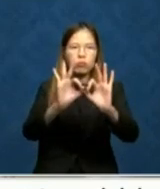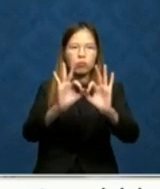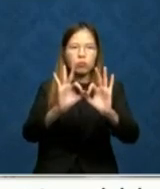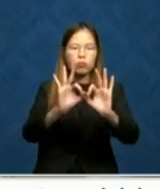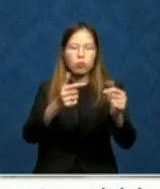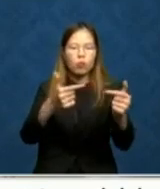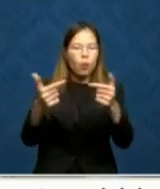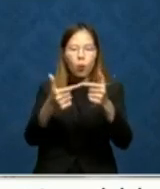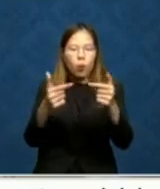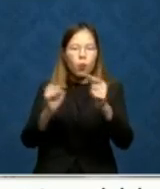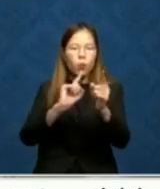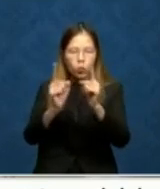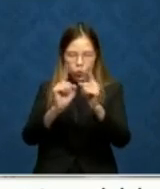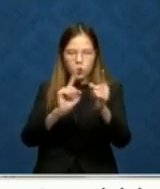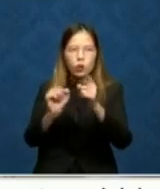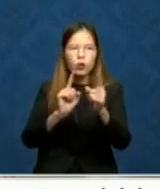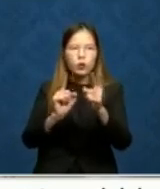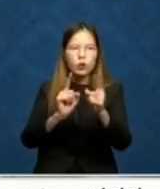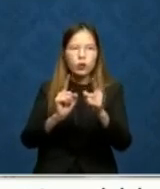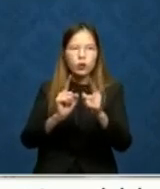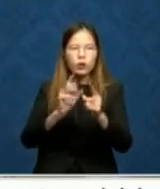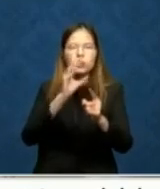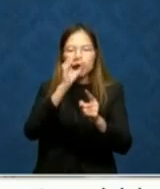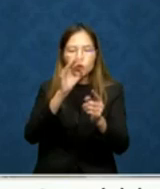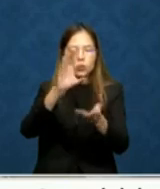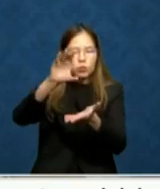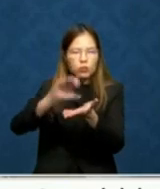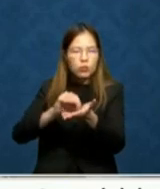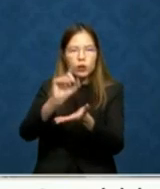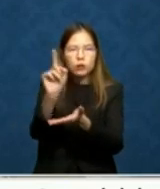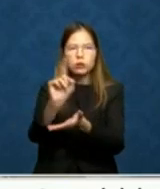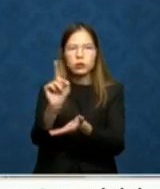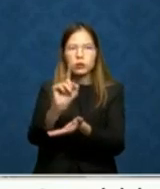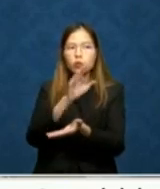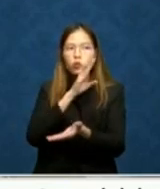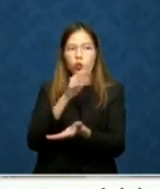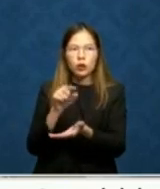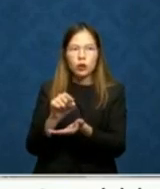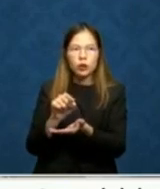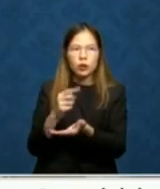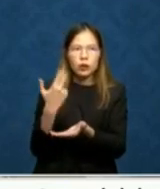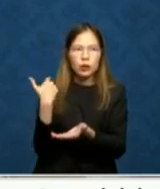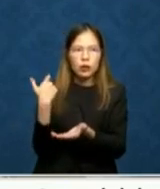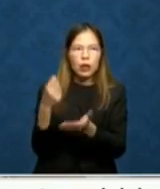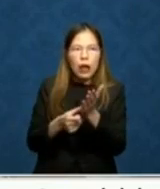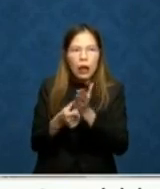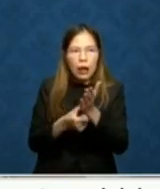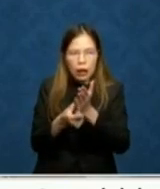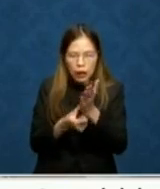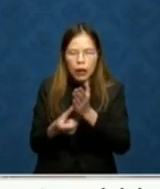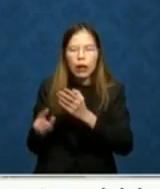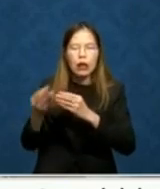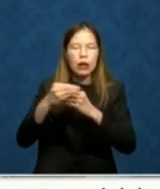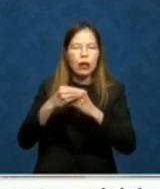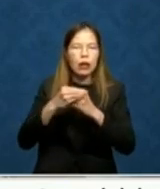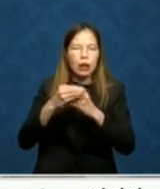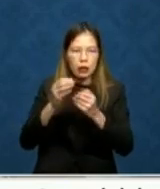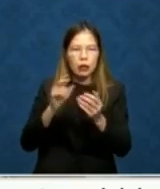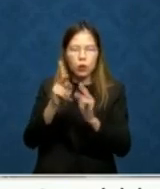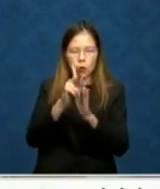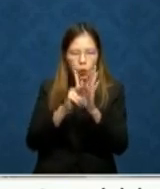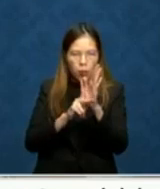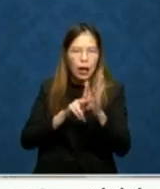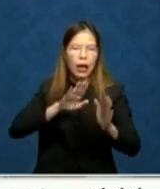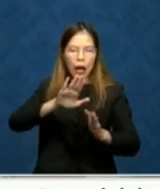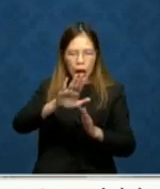กันในชั้นกรรมาธิการแต่สิ่งหนึ่งที่ต้องพูดและบันทึกเอาไว้ค่ะเพราะว่าถึงแม้จะมีการแก้ไขแล้วถึงแม้จะมีการกฎหมาย